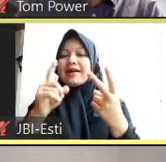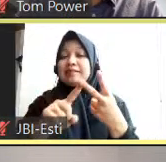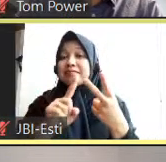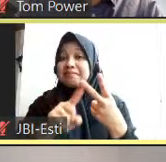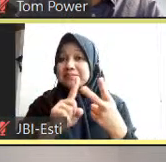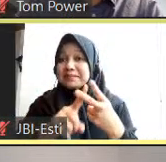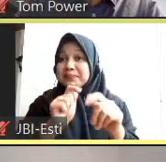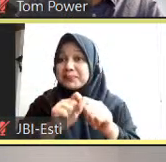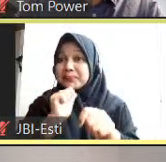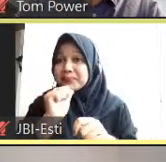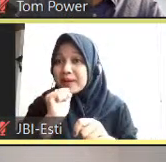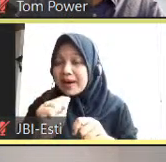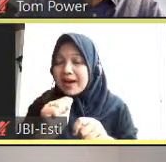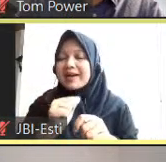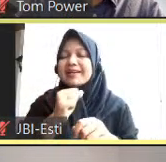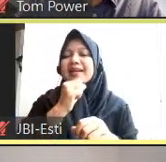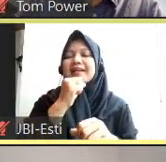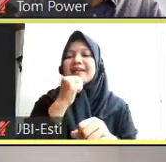pendorongan